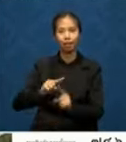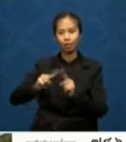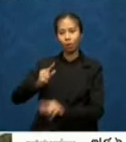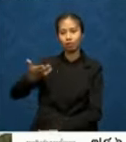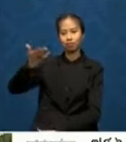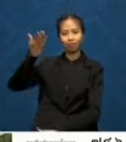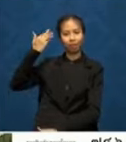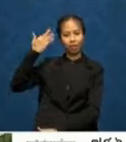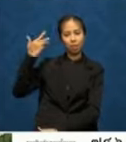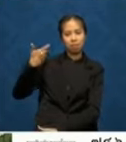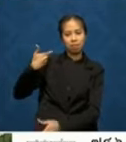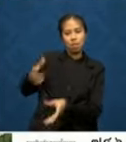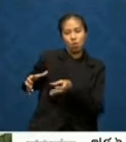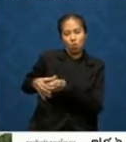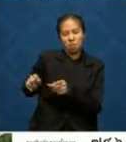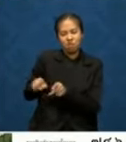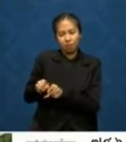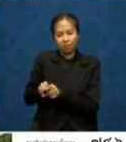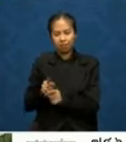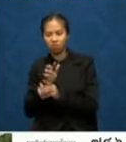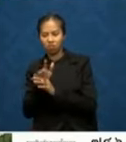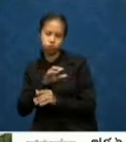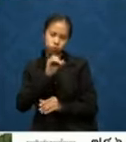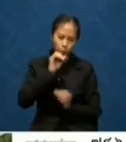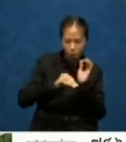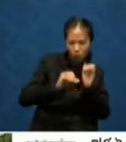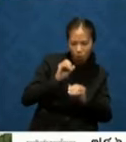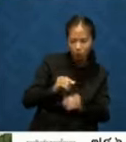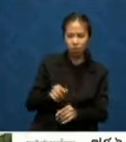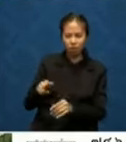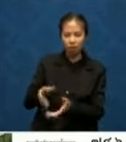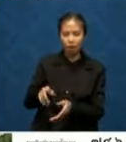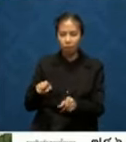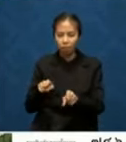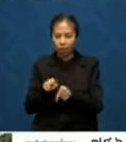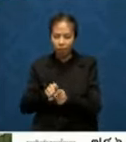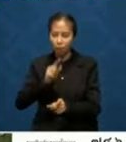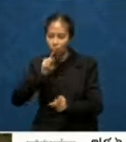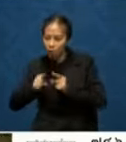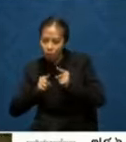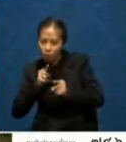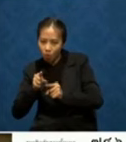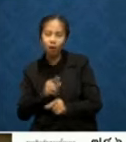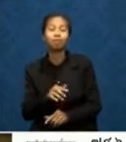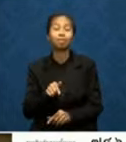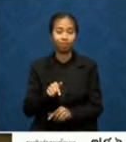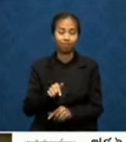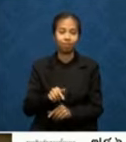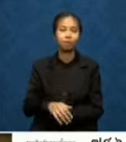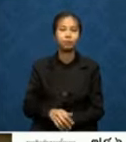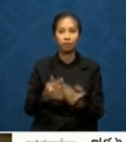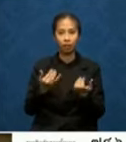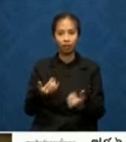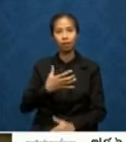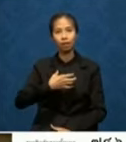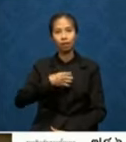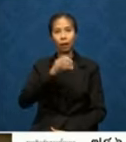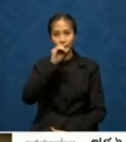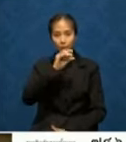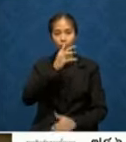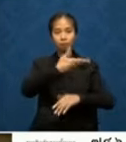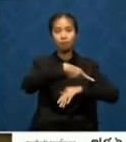อยปลุกปั่นโจมตีกล่าวร้ายป้ายสีสร้างความหวาดกลัวต่อศาสนิกอื่นกระผมจึงขอเรียนท่านประธานผ่